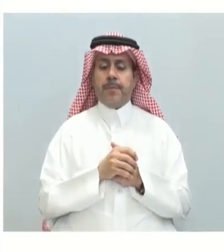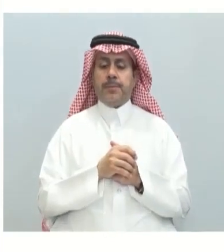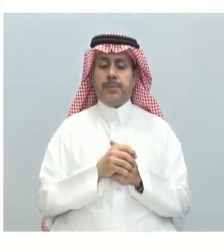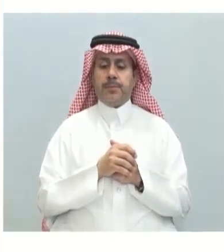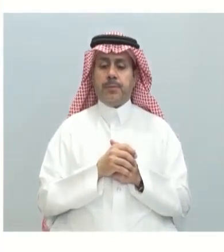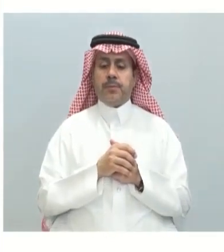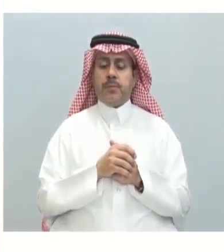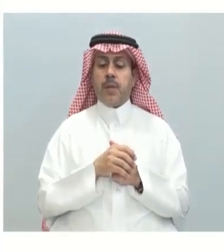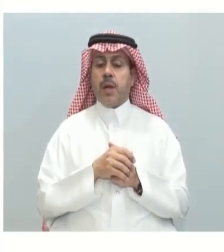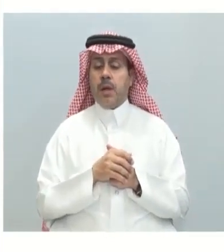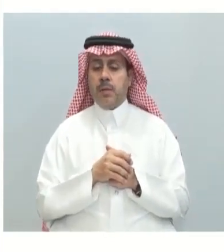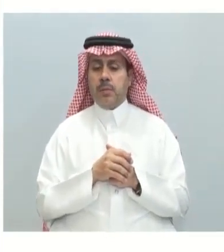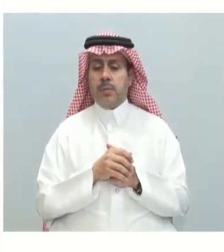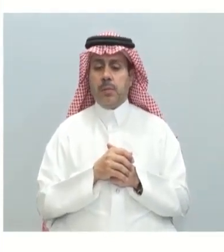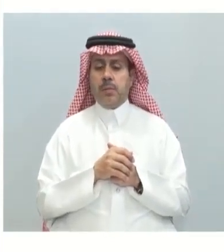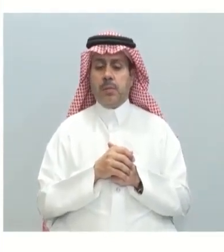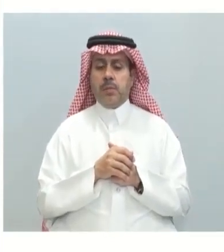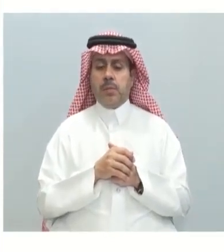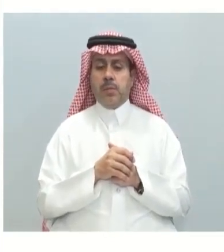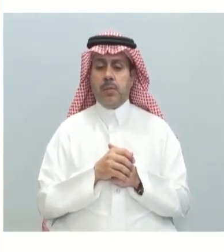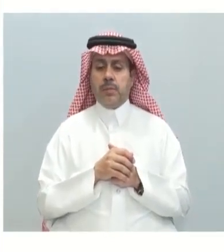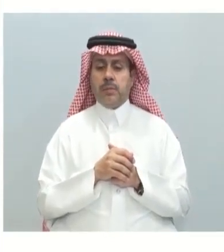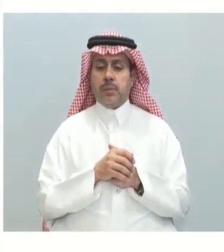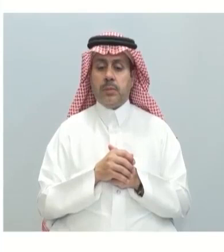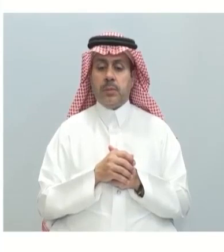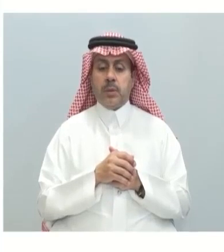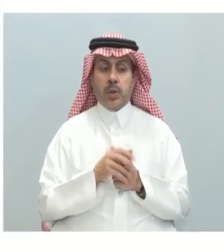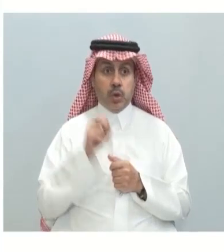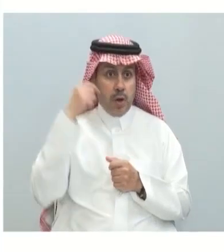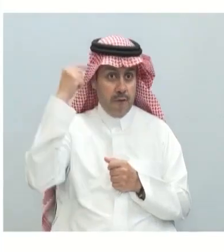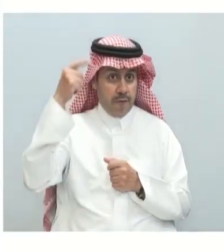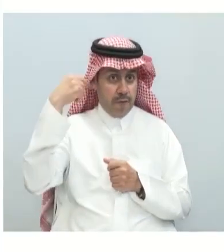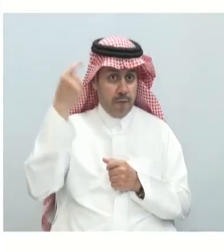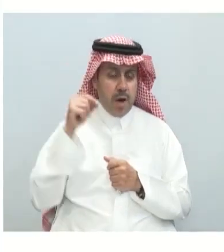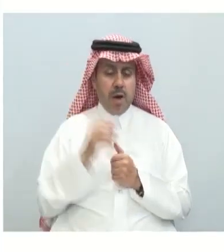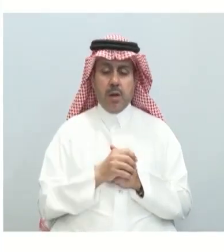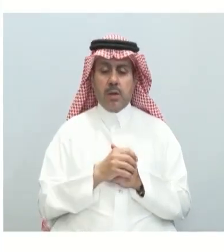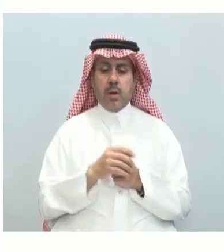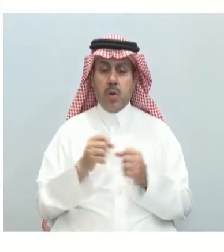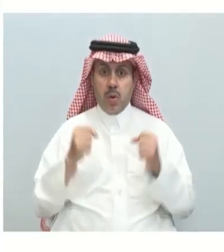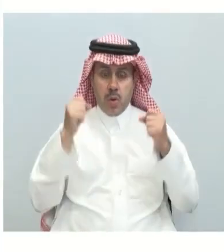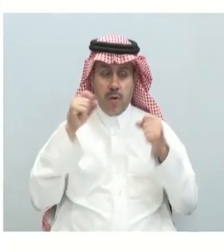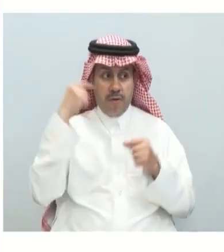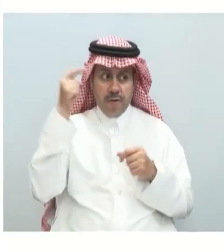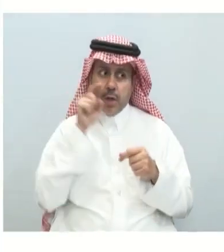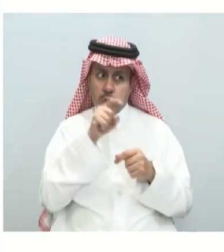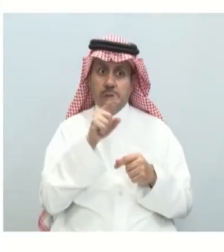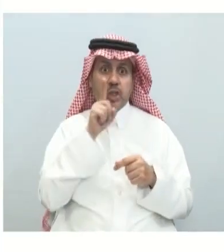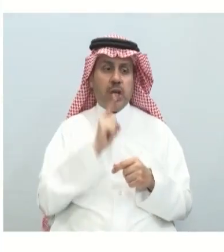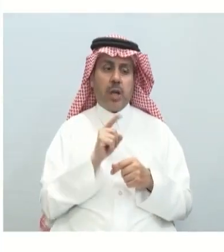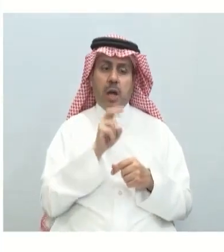الفوائد المستنبطه من هاتين الايتين وهي التفطن الى قدره الشيطان على